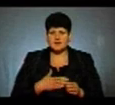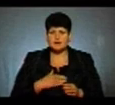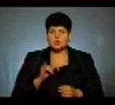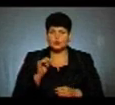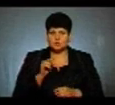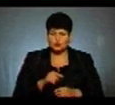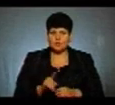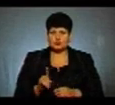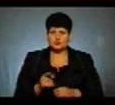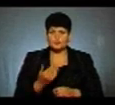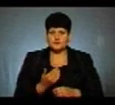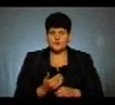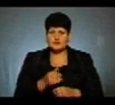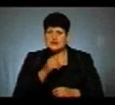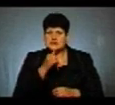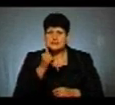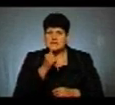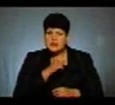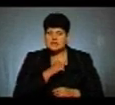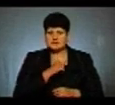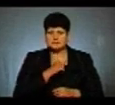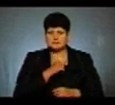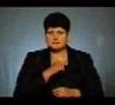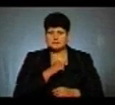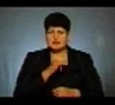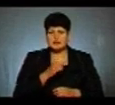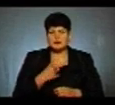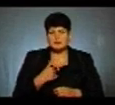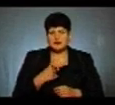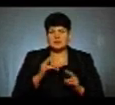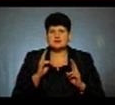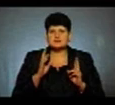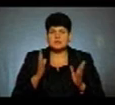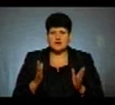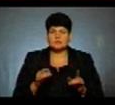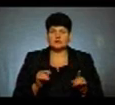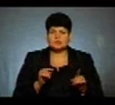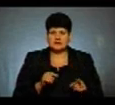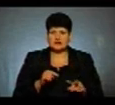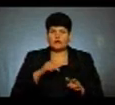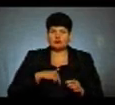що вони скриті, і ми інколи і не знаємо тих таких